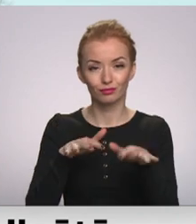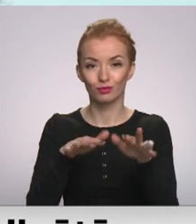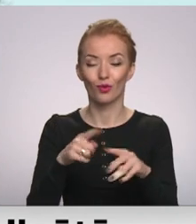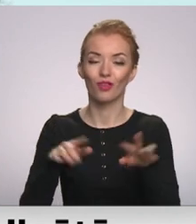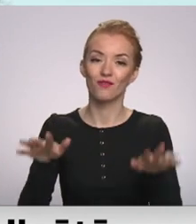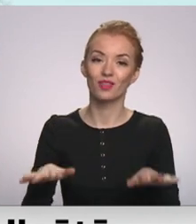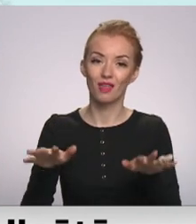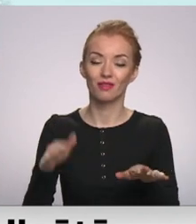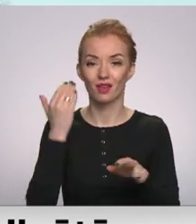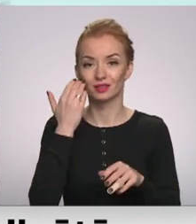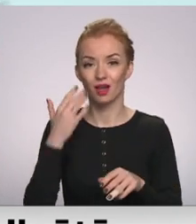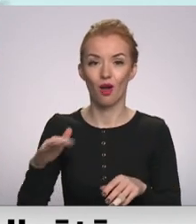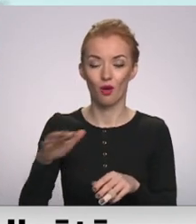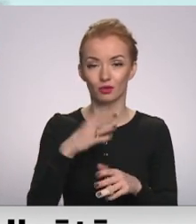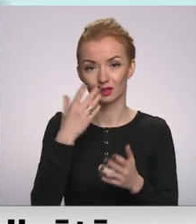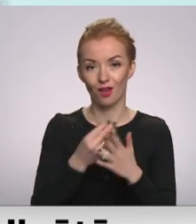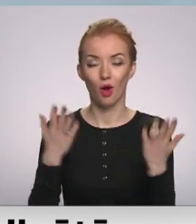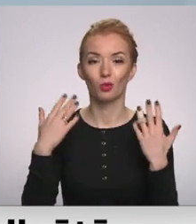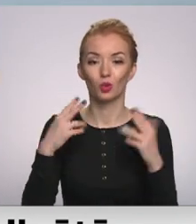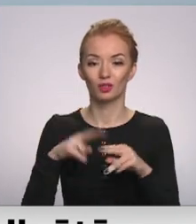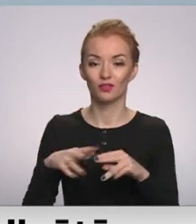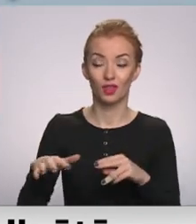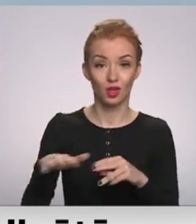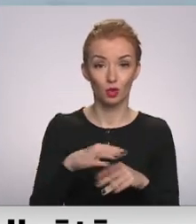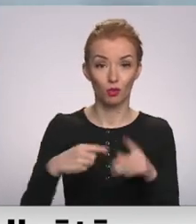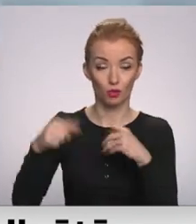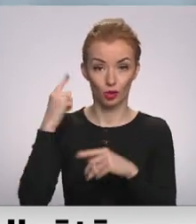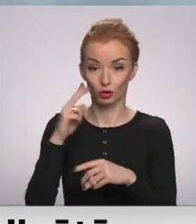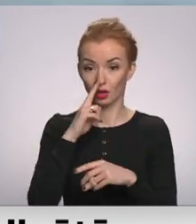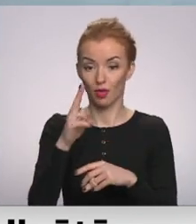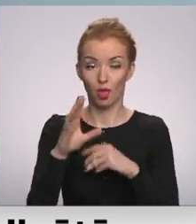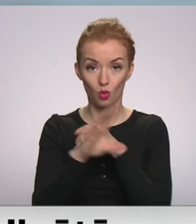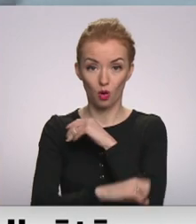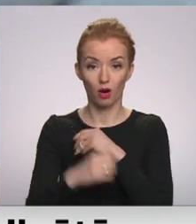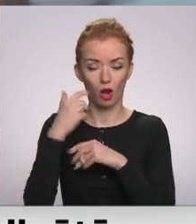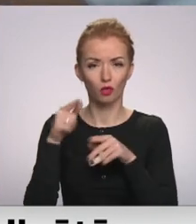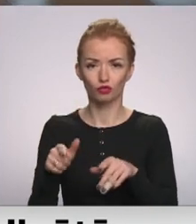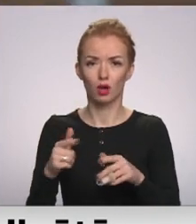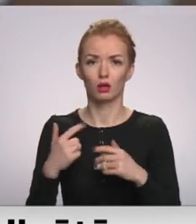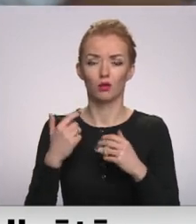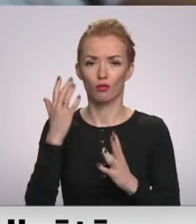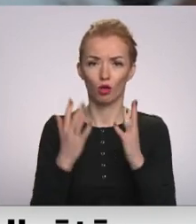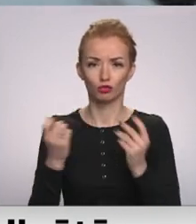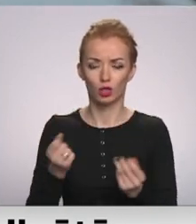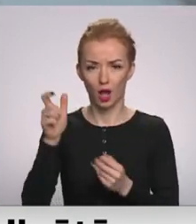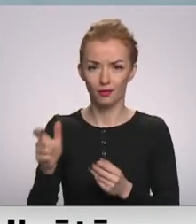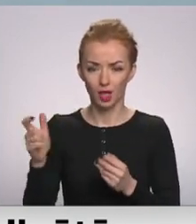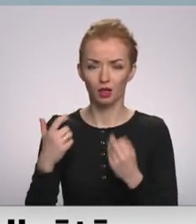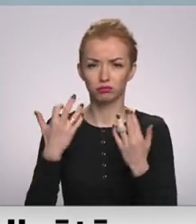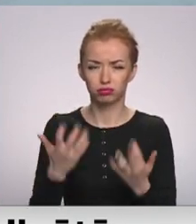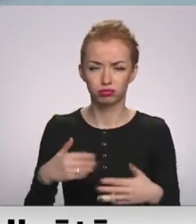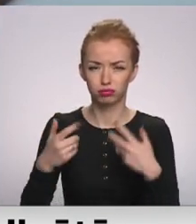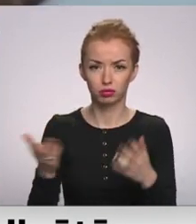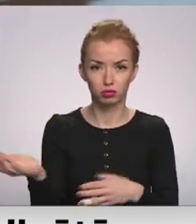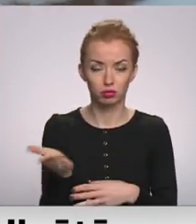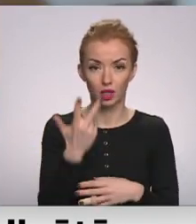vietējie jau sen sauc par savu rekreācijas zonu. Kopš pagājušās nedēļas nogals, kad šeit darbojušies meža strādnieki, no meža vairs nav